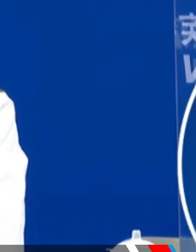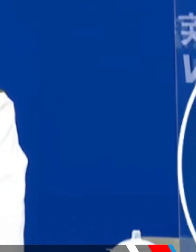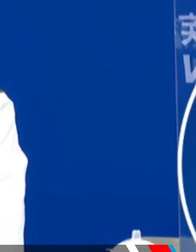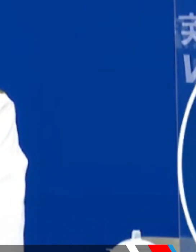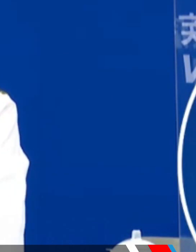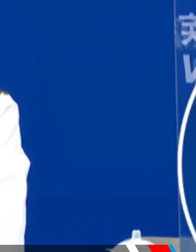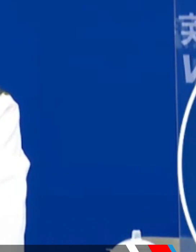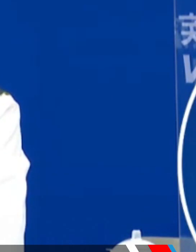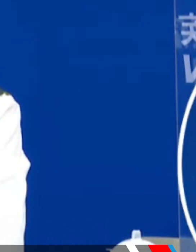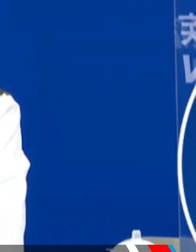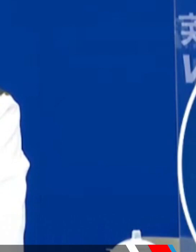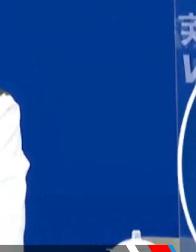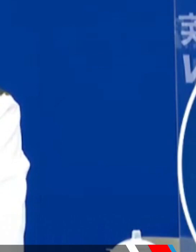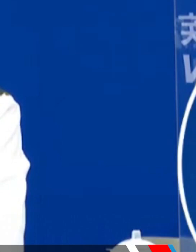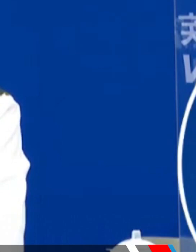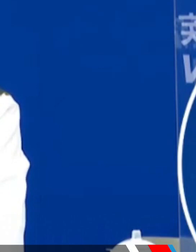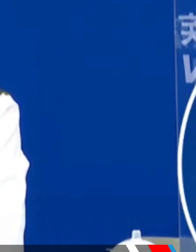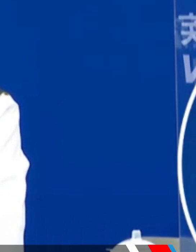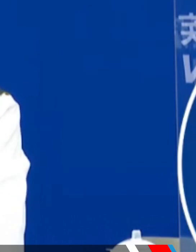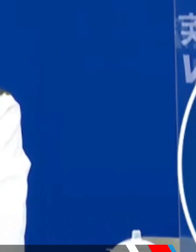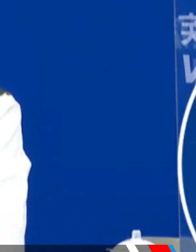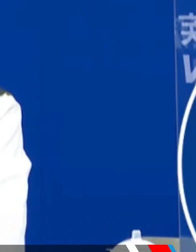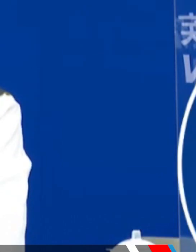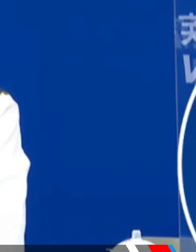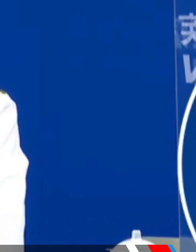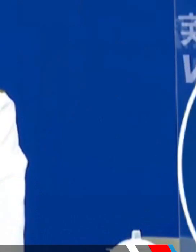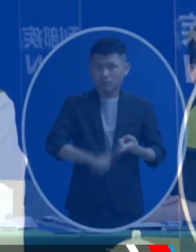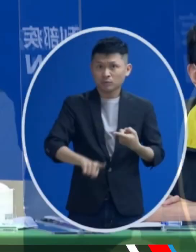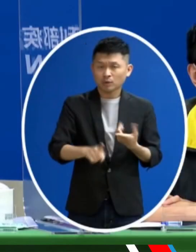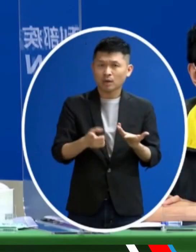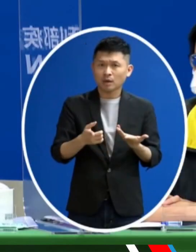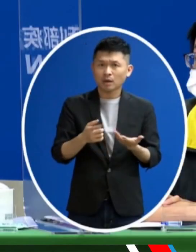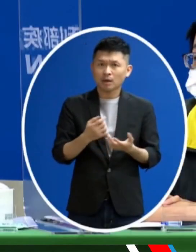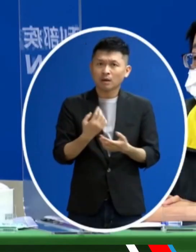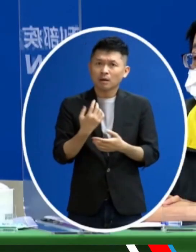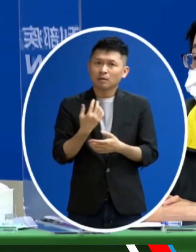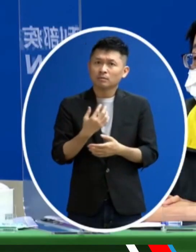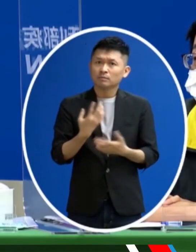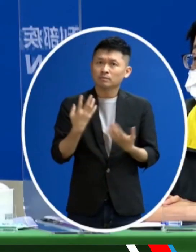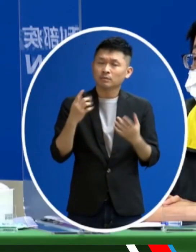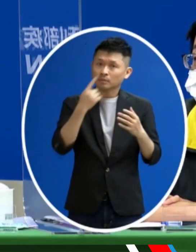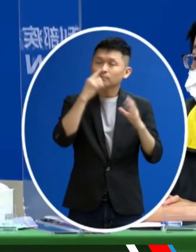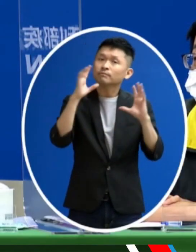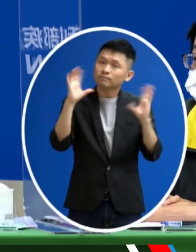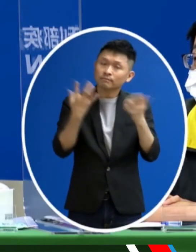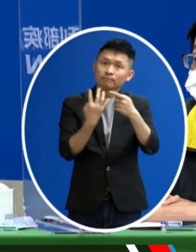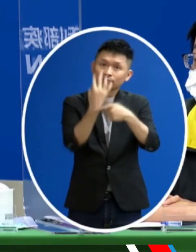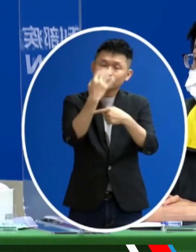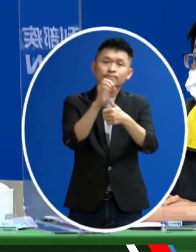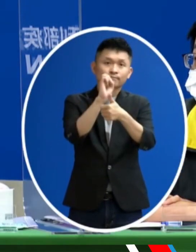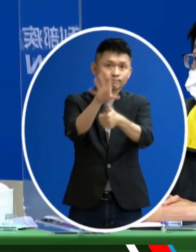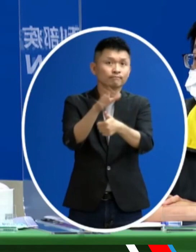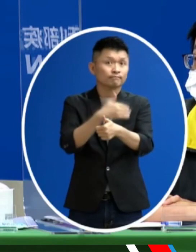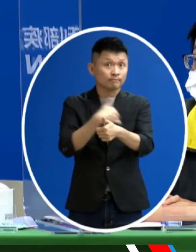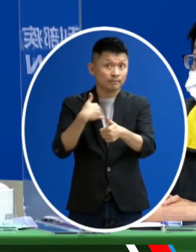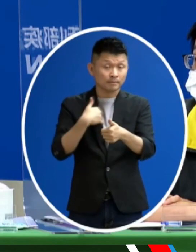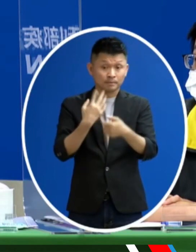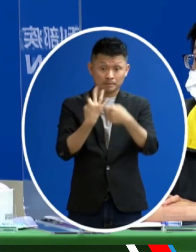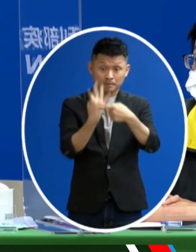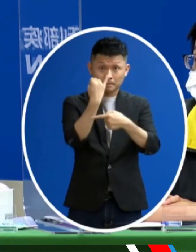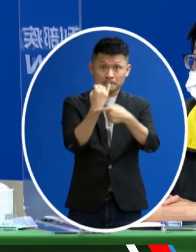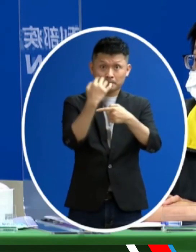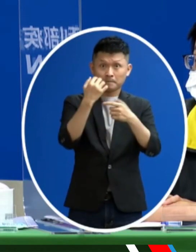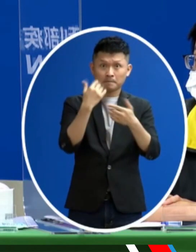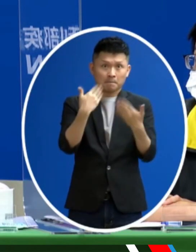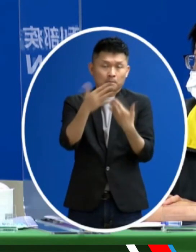率目前还没有一个很明确的数字给大家。那我可以跟大家讲大概的数字。那为什么没有明确数字？主要有